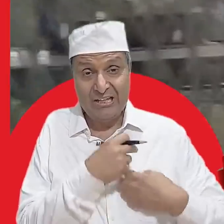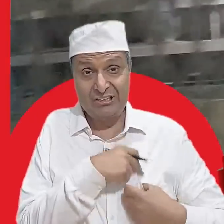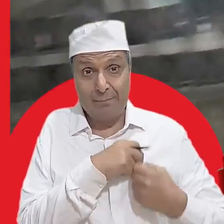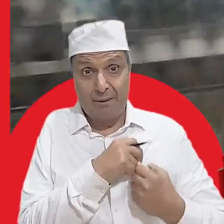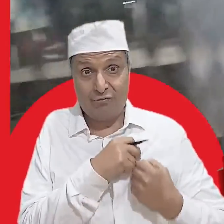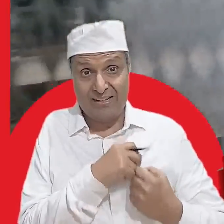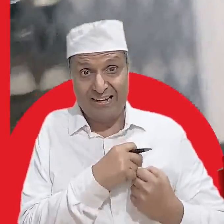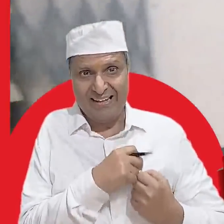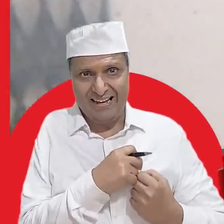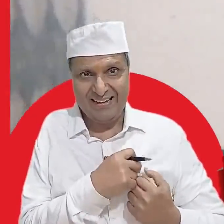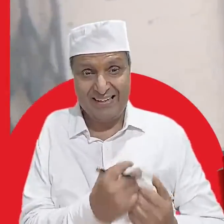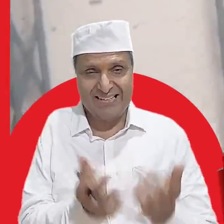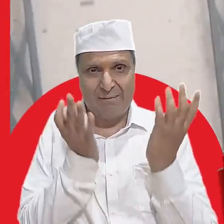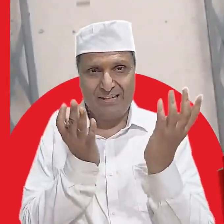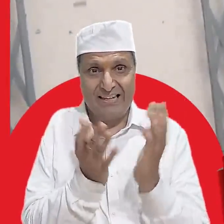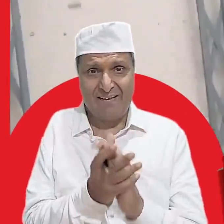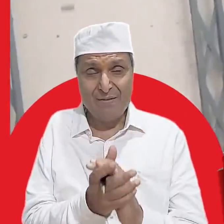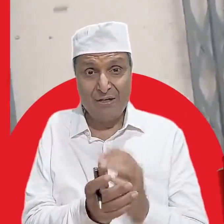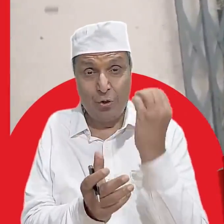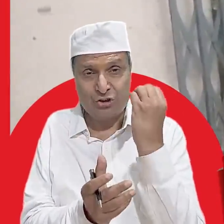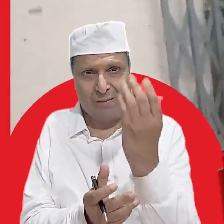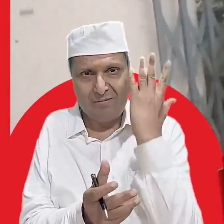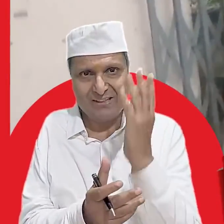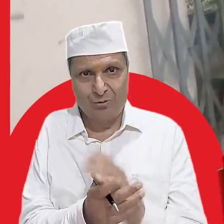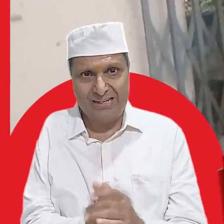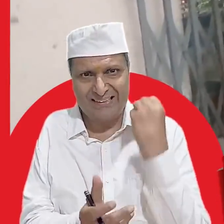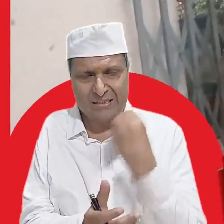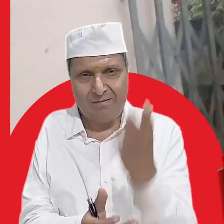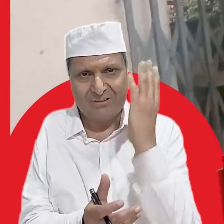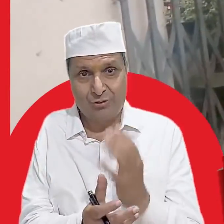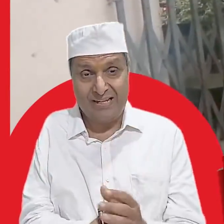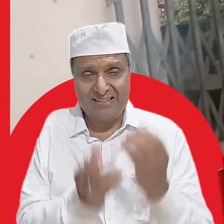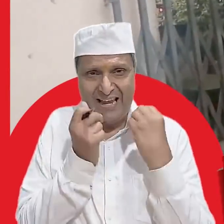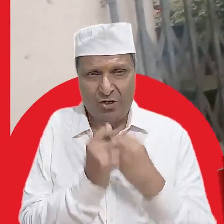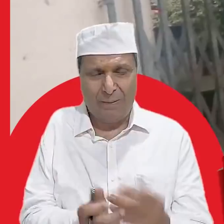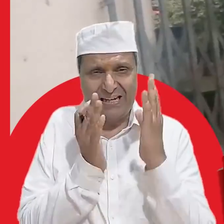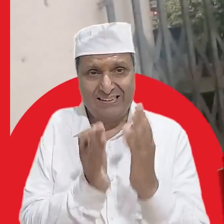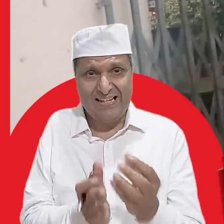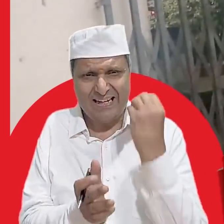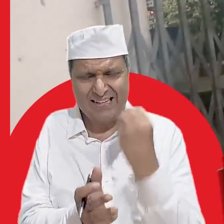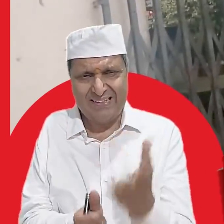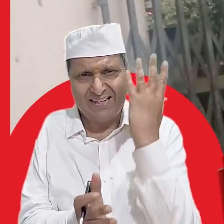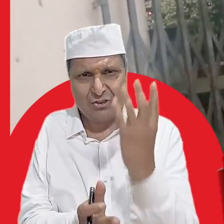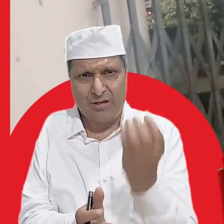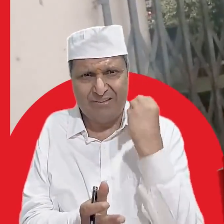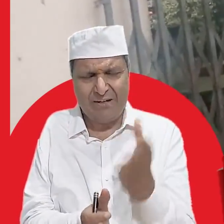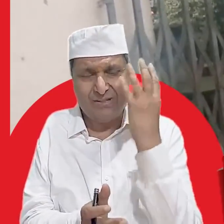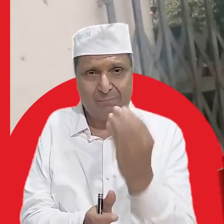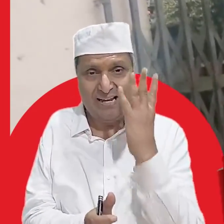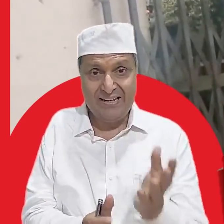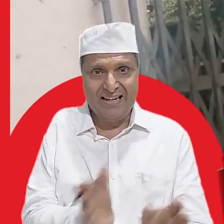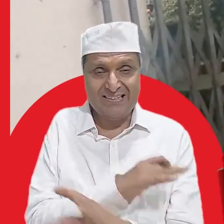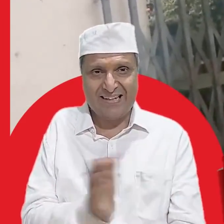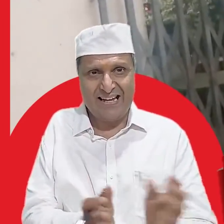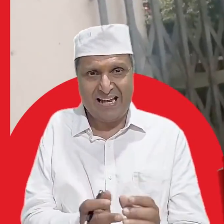क्या है, जेएमएम फंड नहीं है, यह जवाब दिया था है। लोकसभा में आवाज गुंज गई, राज्यसभा में आवाज गुंज गई, सैकड़ों पत्र लिख दिए यहाँ के स्थानीय सांसदों ने, विधायकों ने,